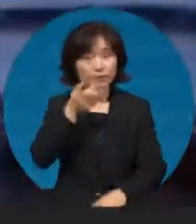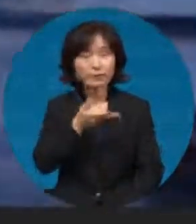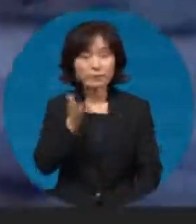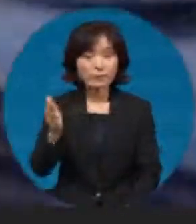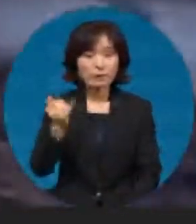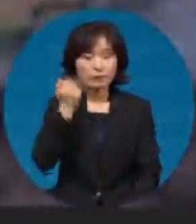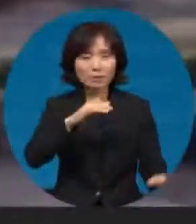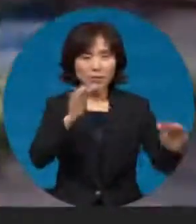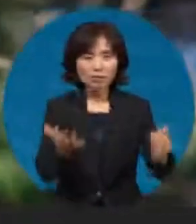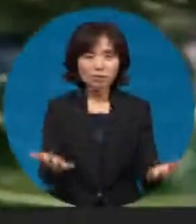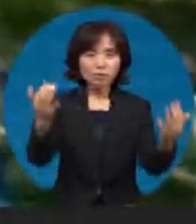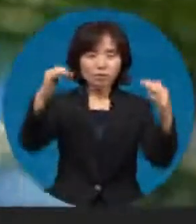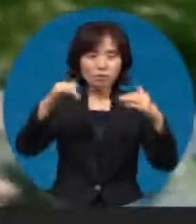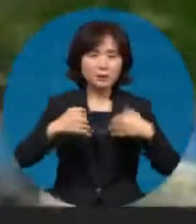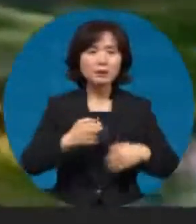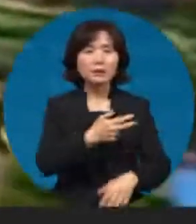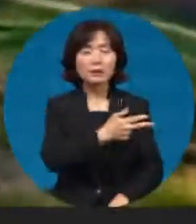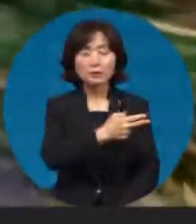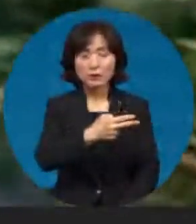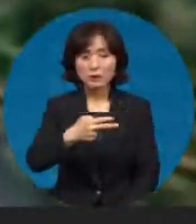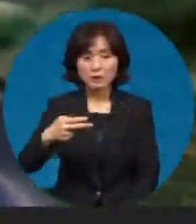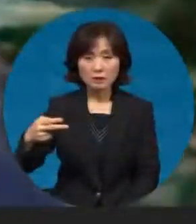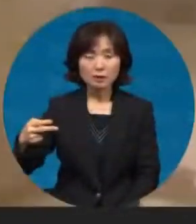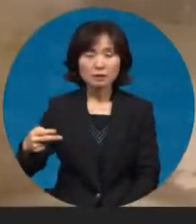쓰나미가 몰아닥친 인도네시아.